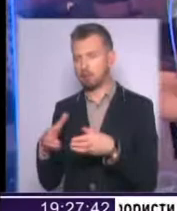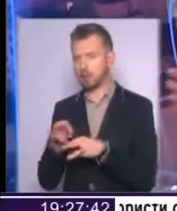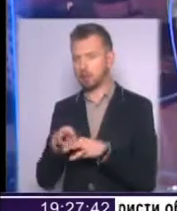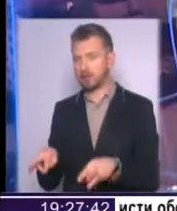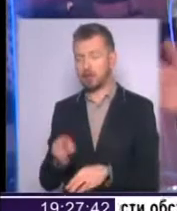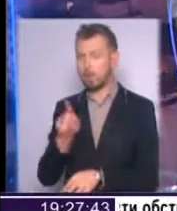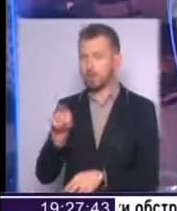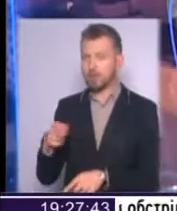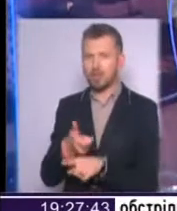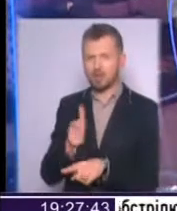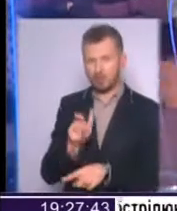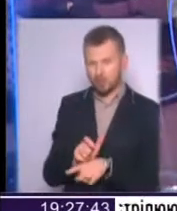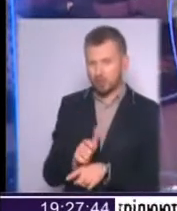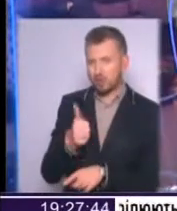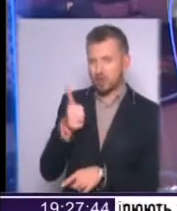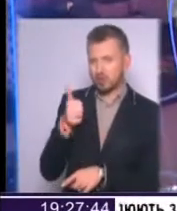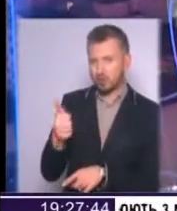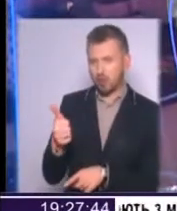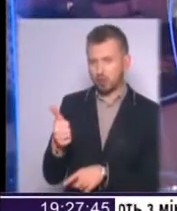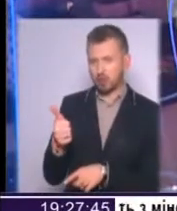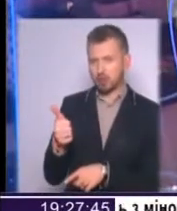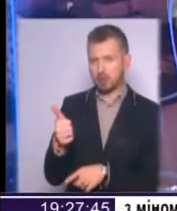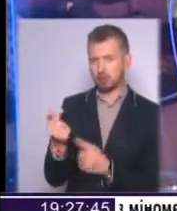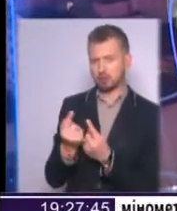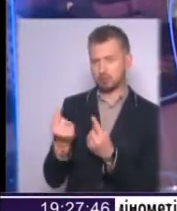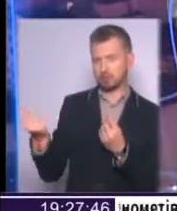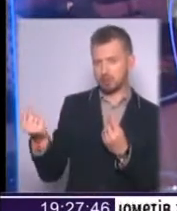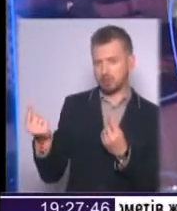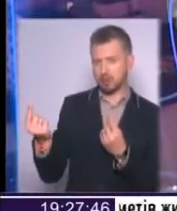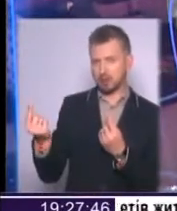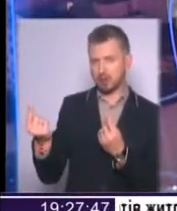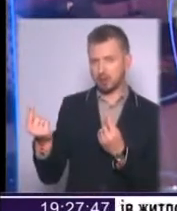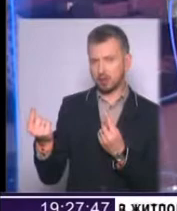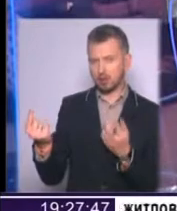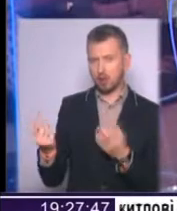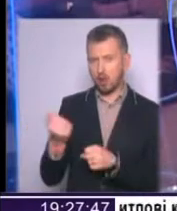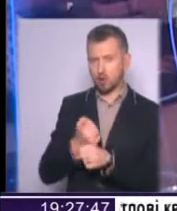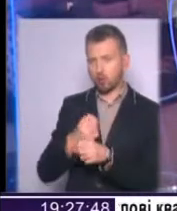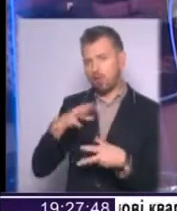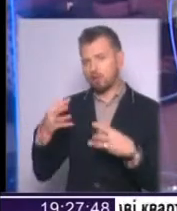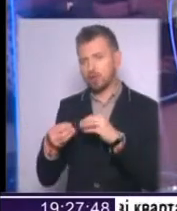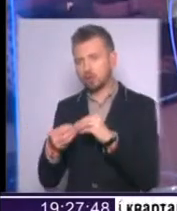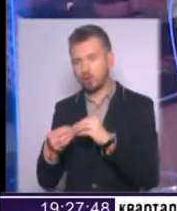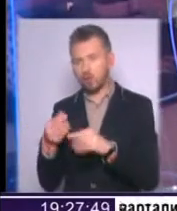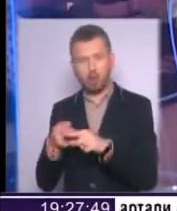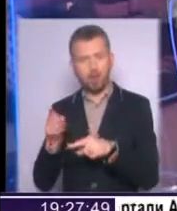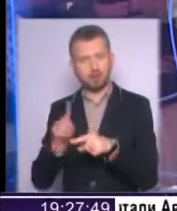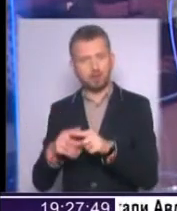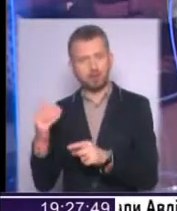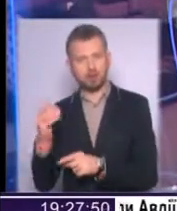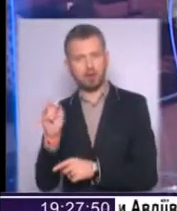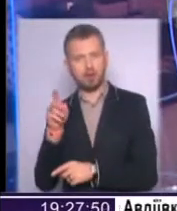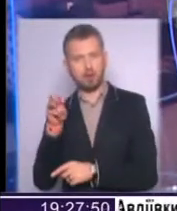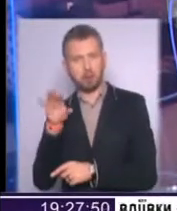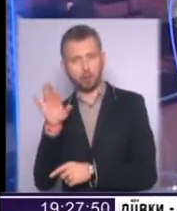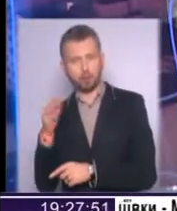вони дуже добре якби дистанціюють, да, там, і роблять висновок, там, от це там пан Ахметов, це його